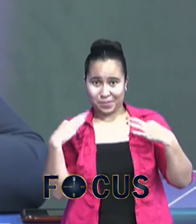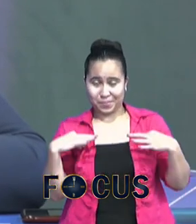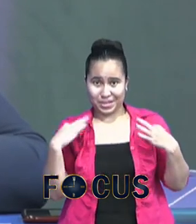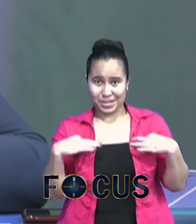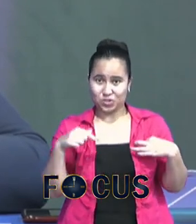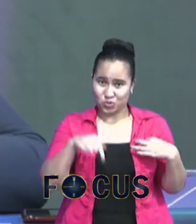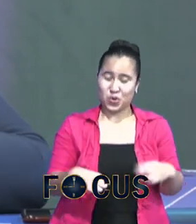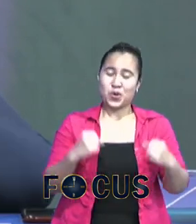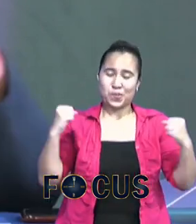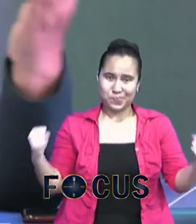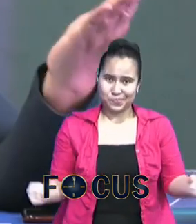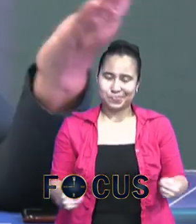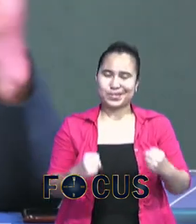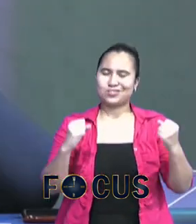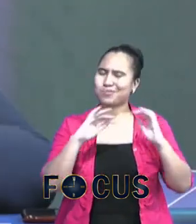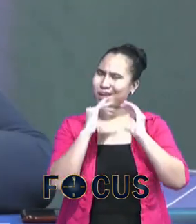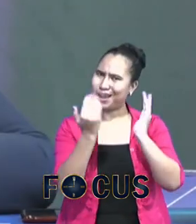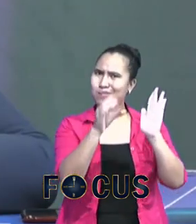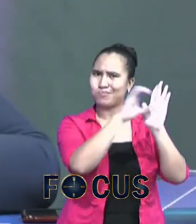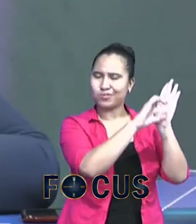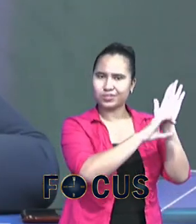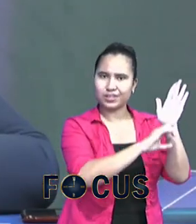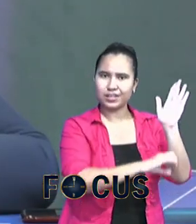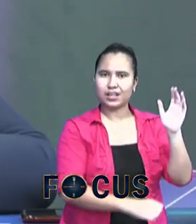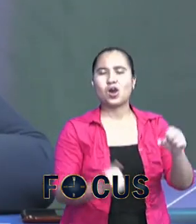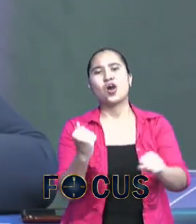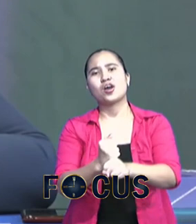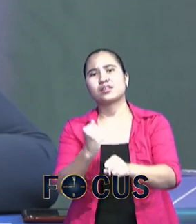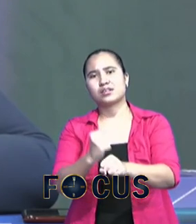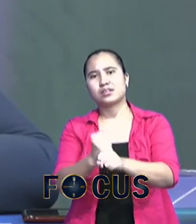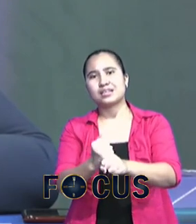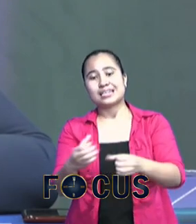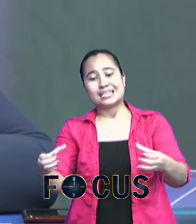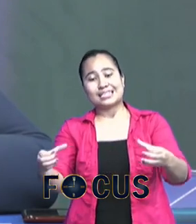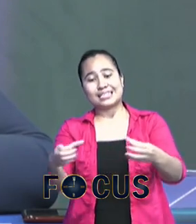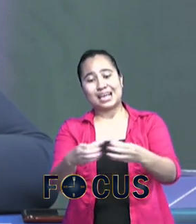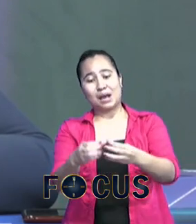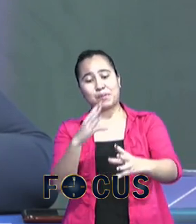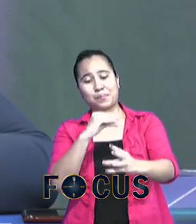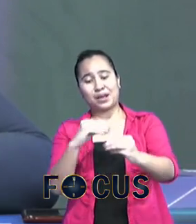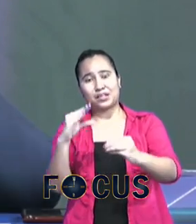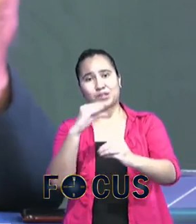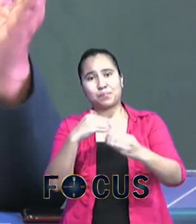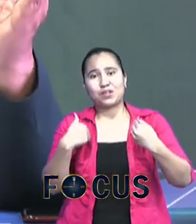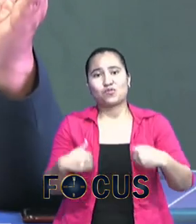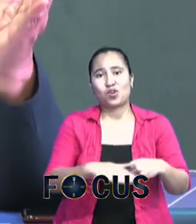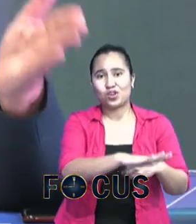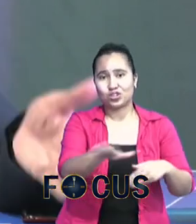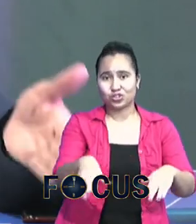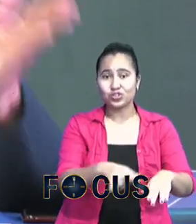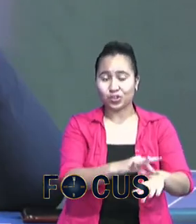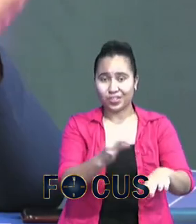alle protocollen uit te werken, zodat in overleg met volksgezondheid de juiste